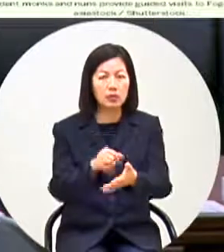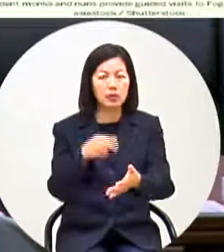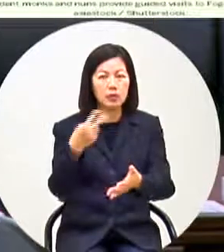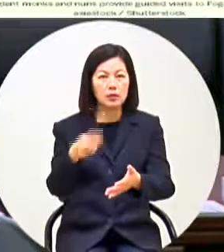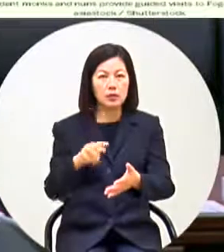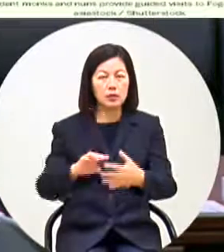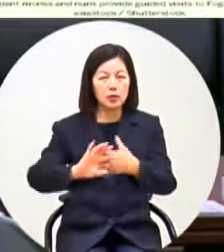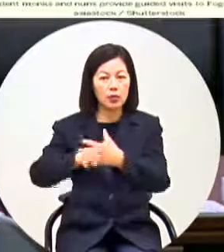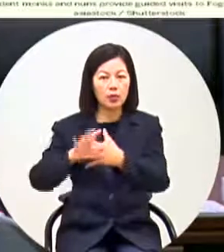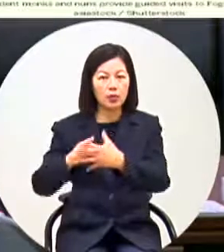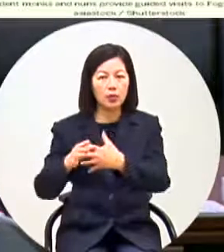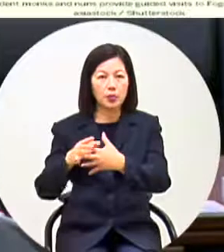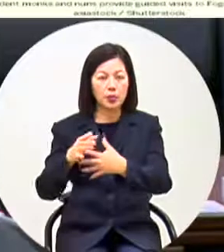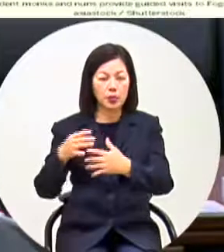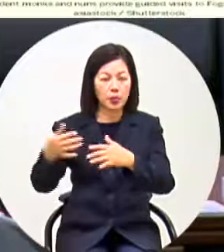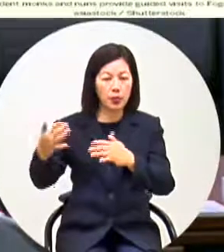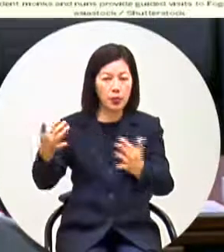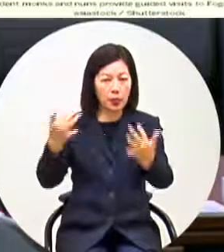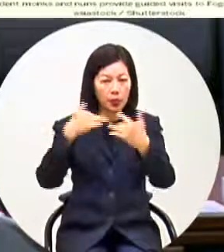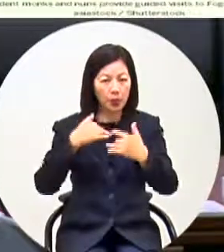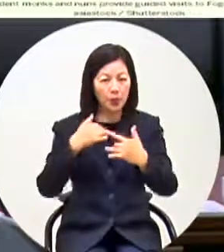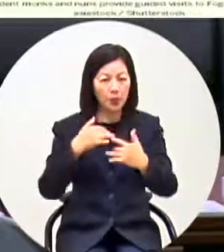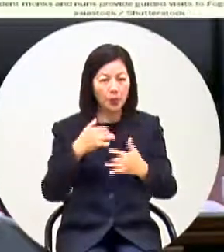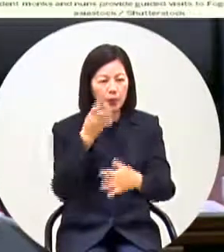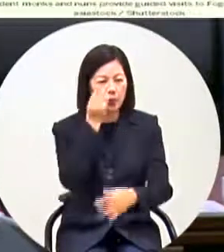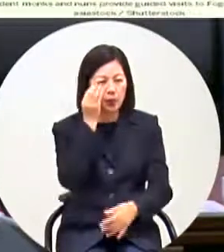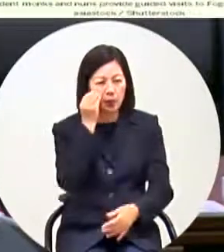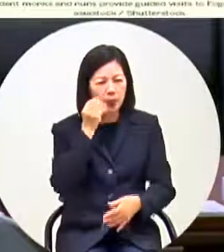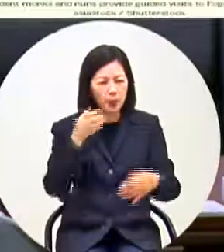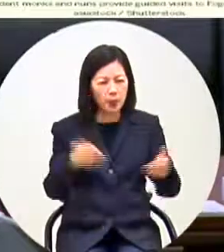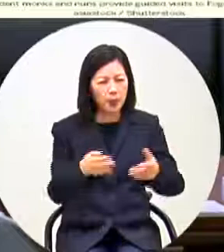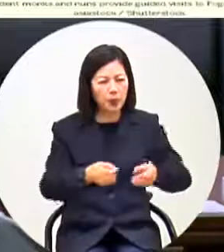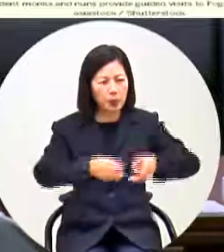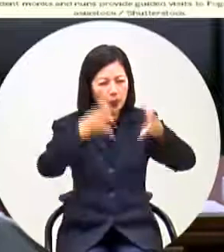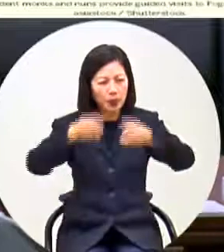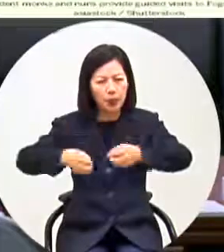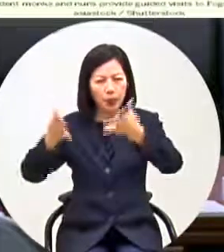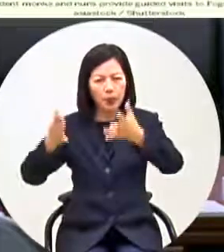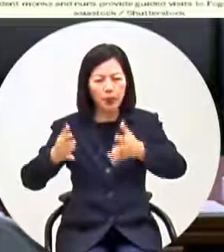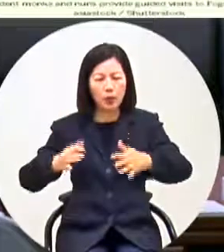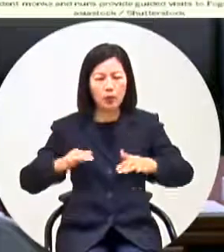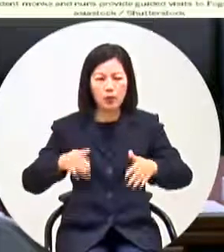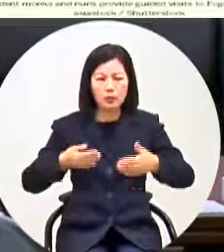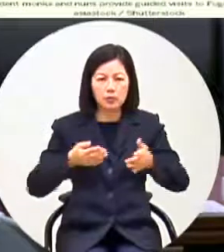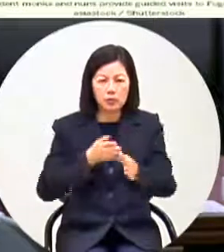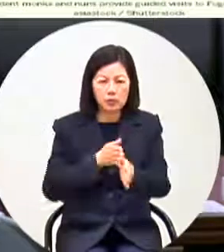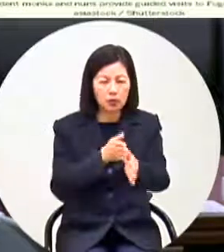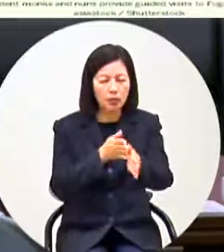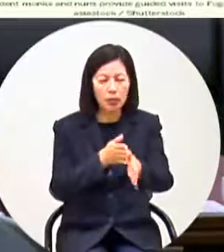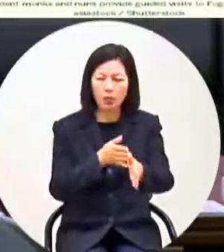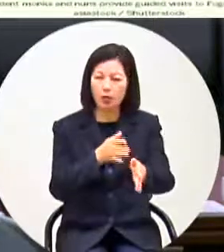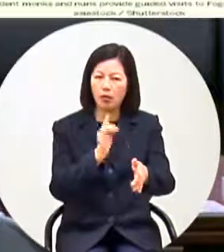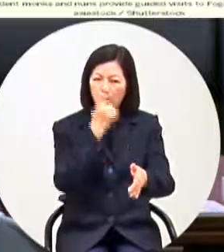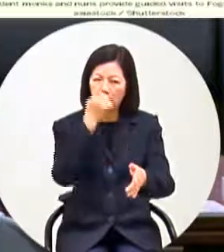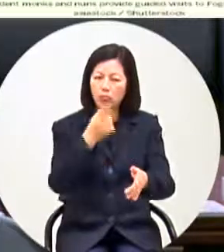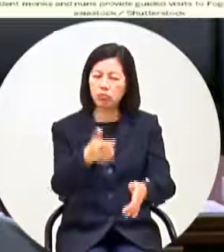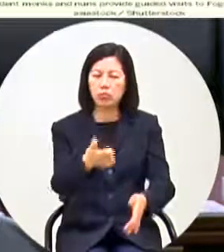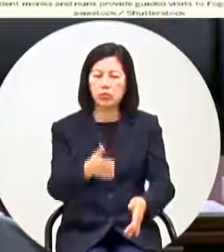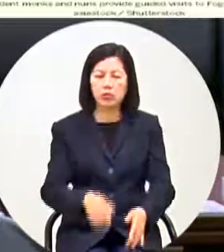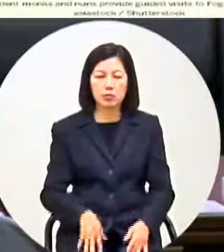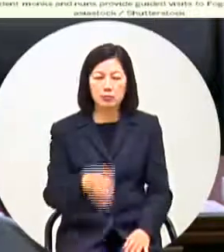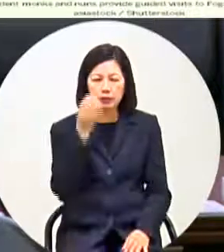是看一些大建筑物还是轻轨，其实他是来参加我们的佛光山这个打坐